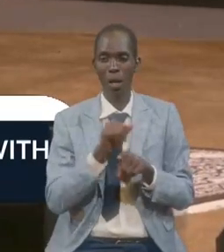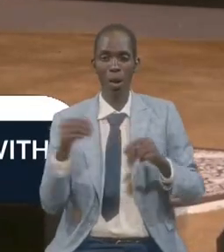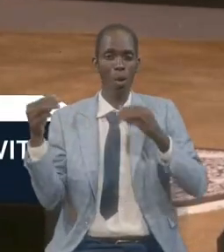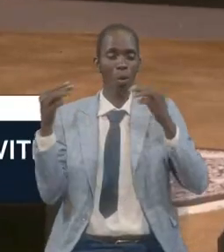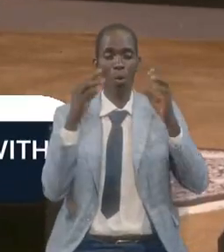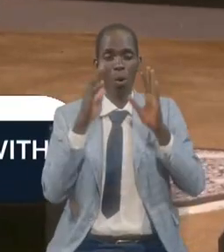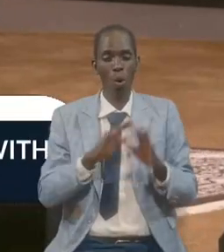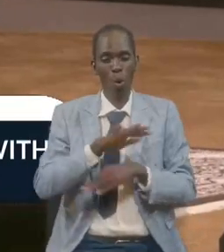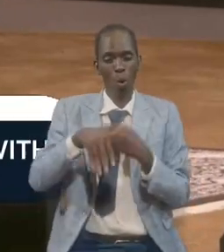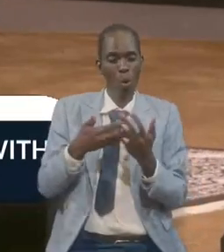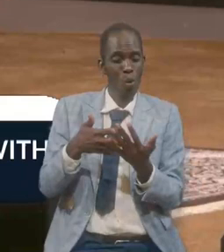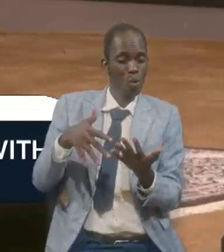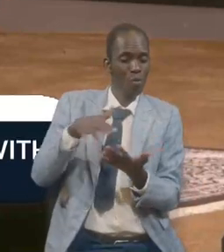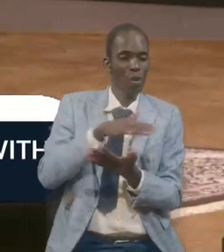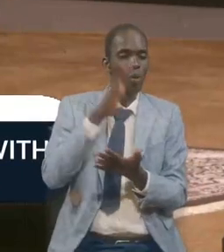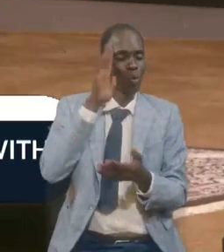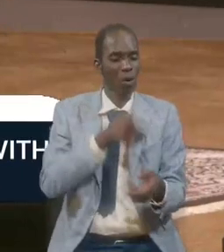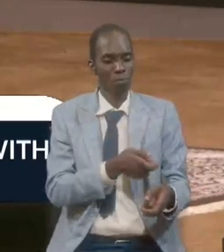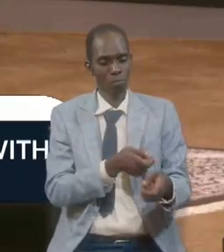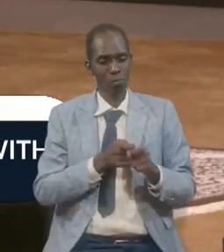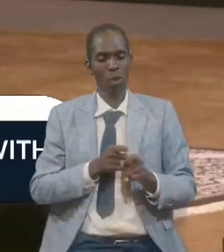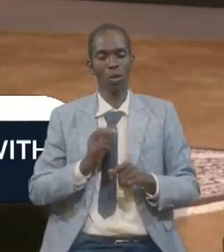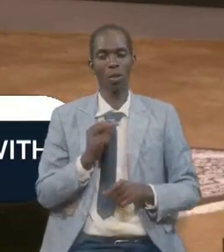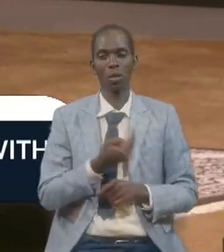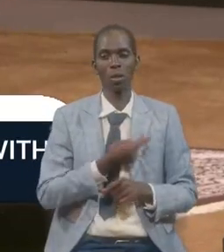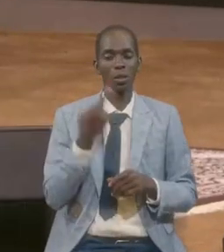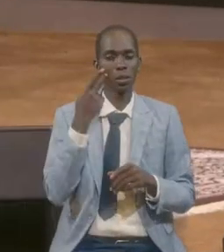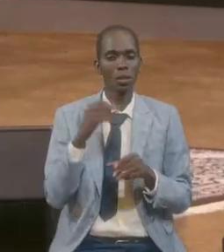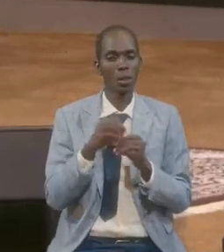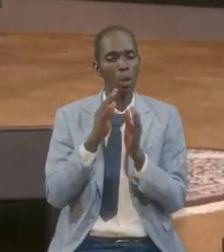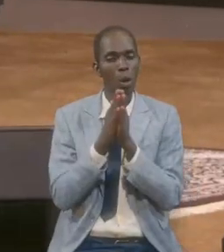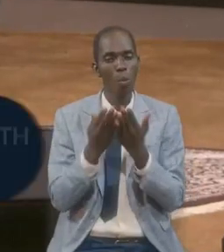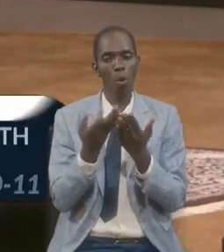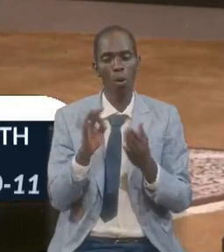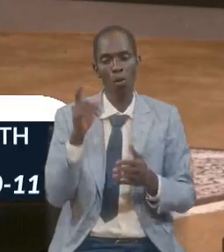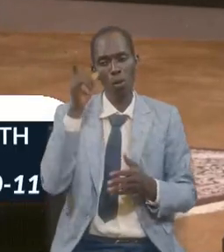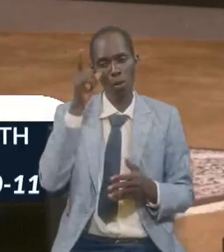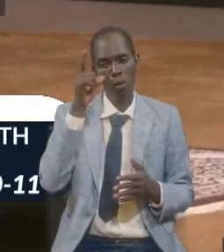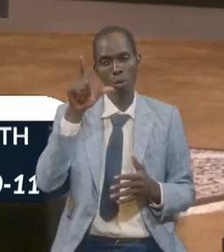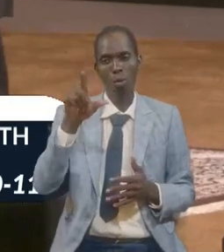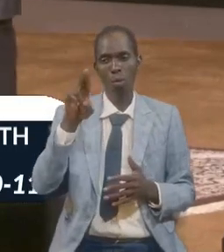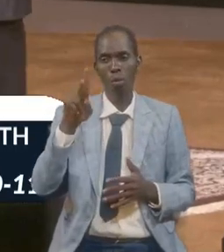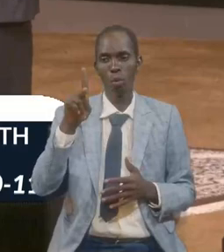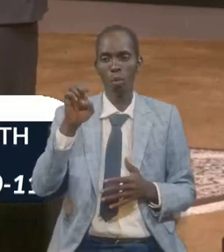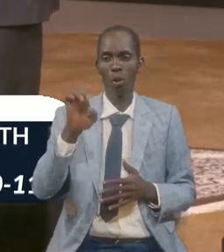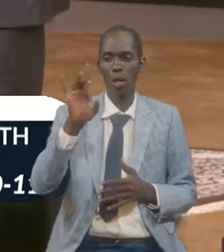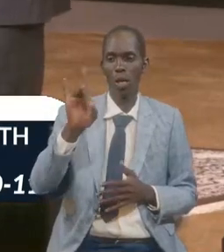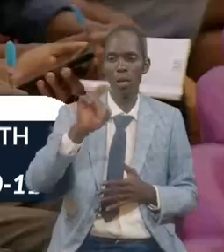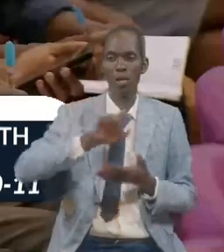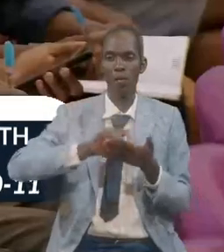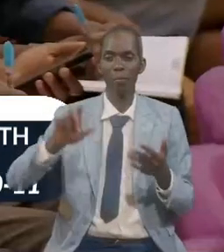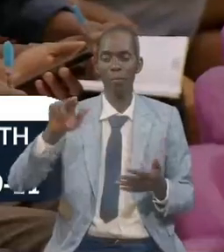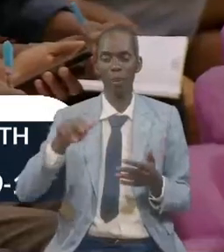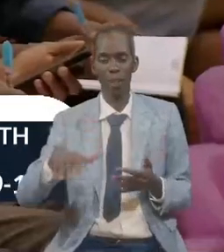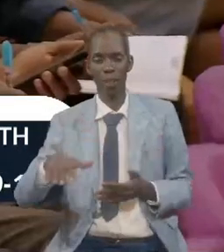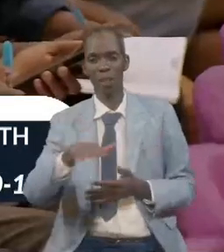comme combattants, ces choses vont nous emporter. Luc au chapitre 8, verset 13.